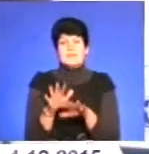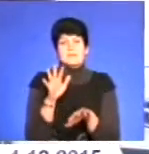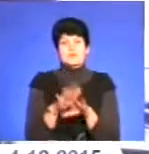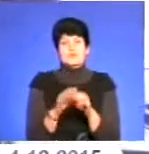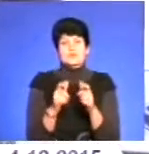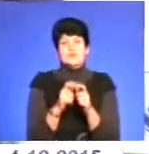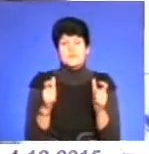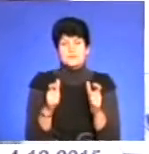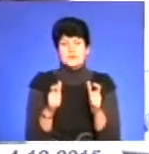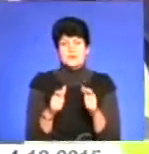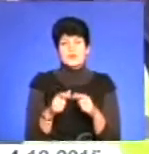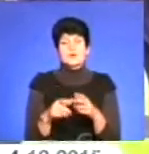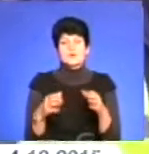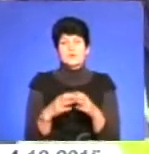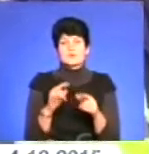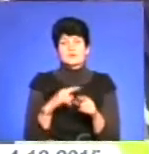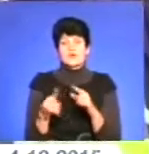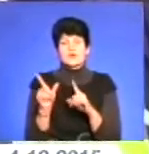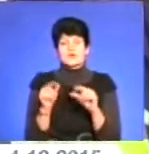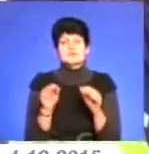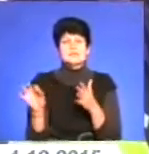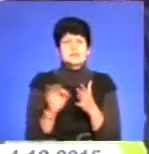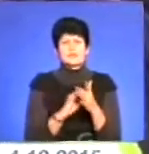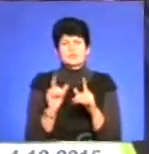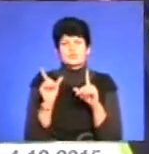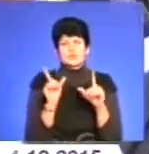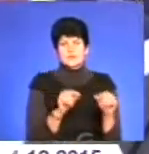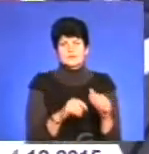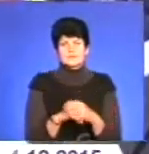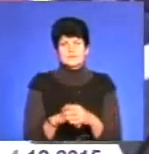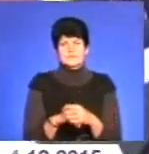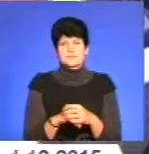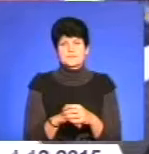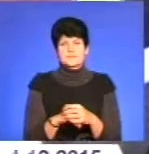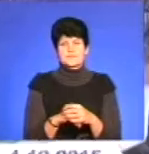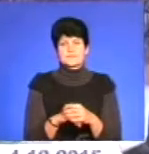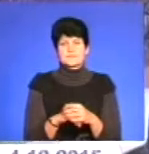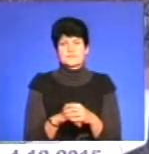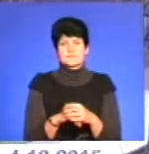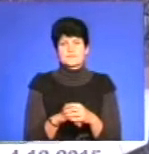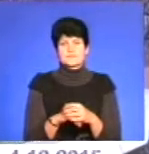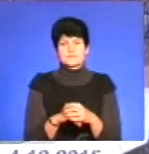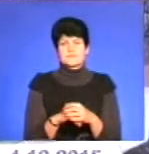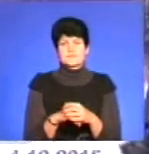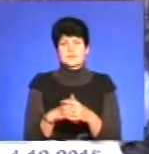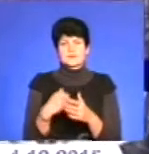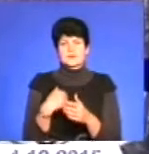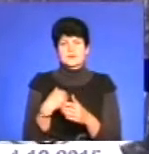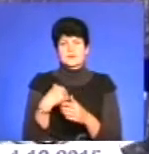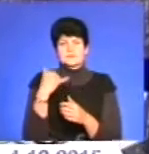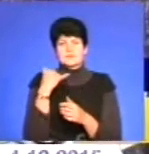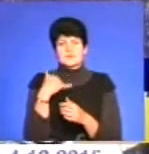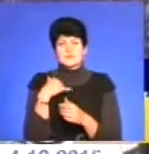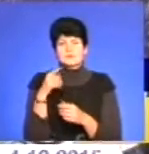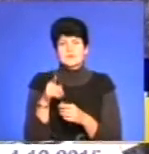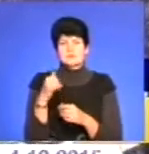картку. Група швидкого реагування одразу виїхала до потерпілого. 12:53 я дзвонив, ви дзвонили